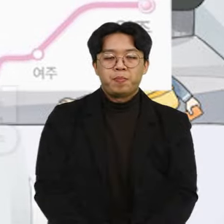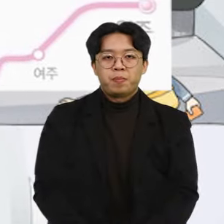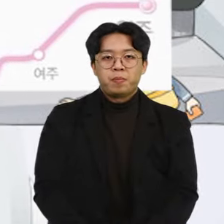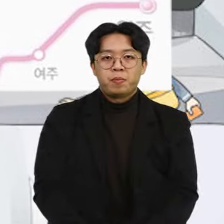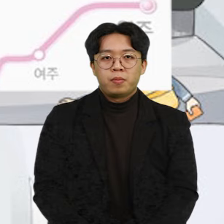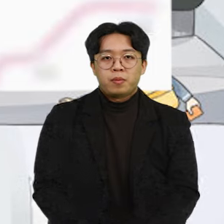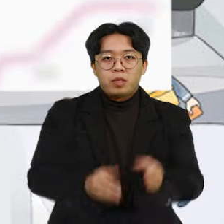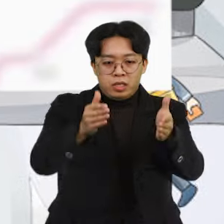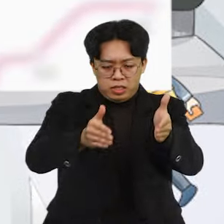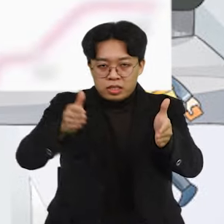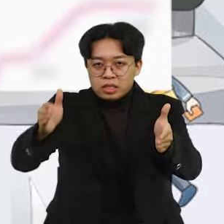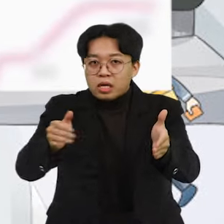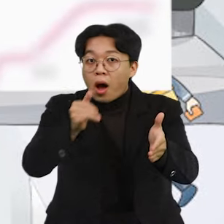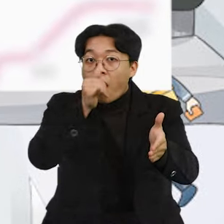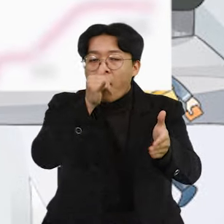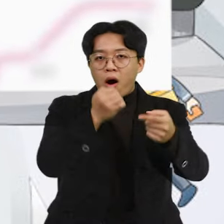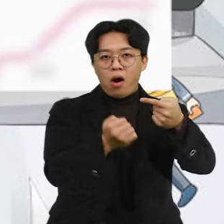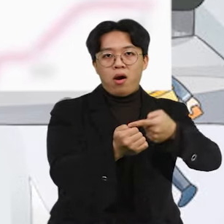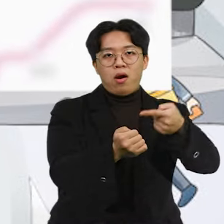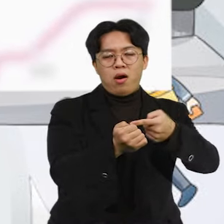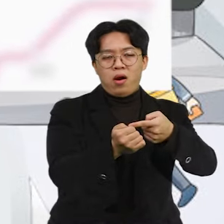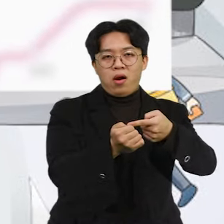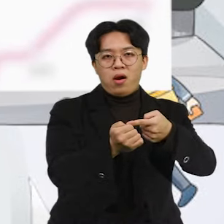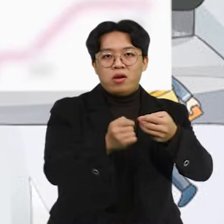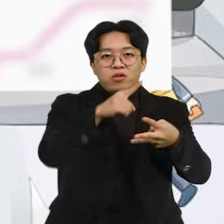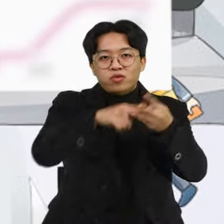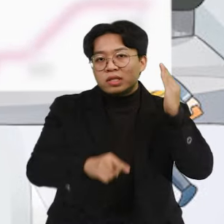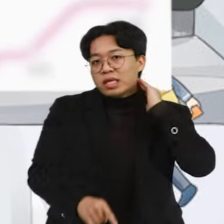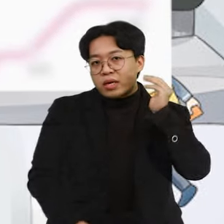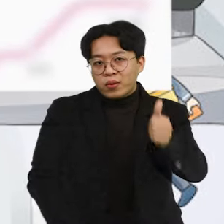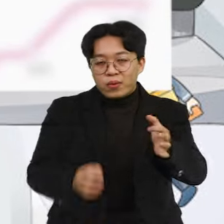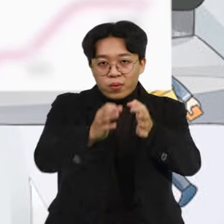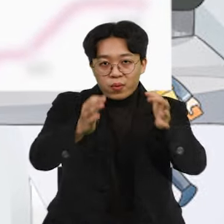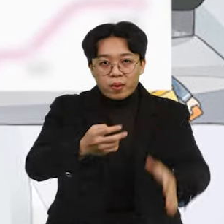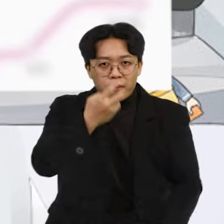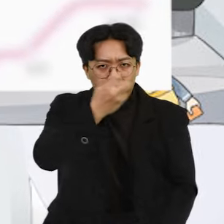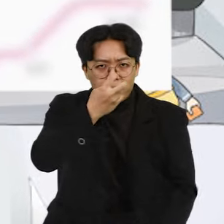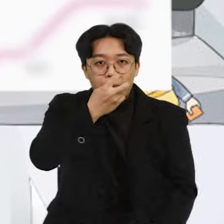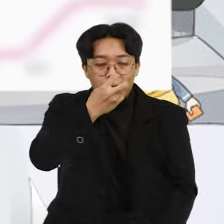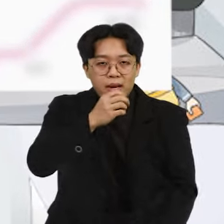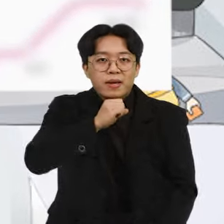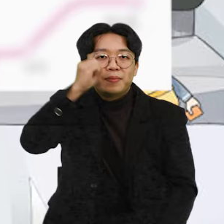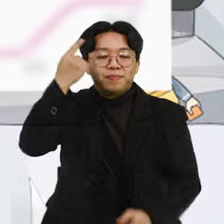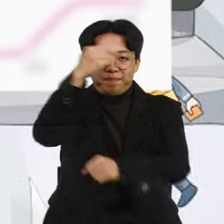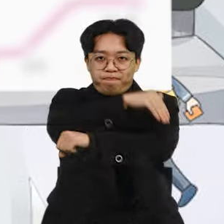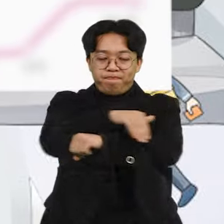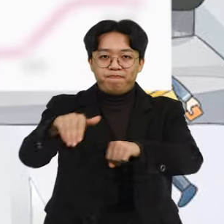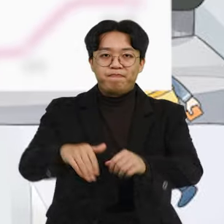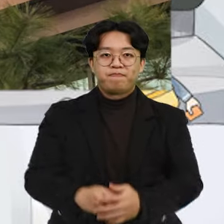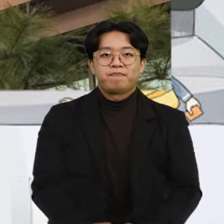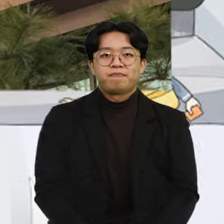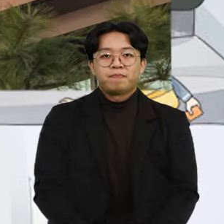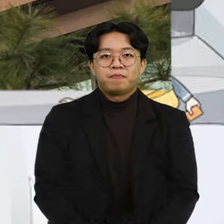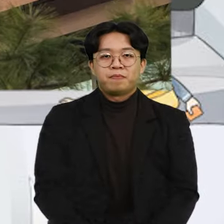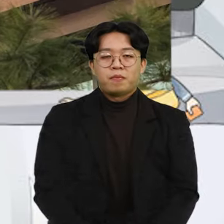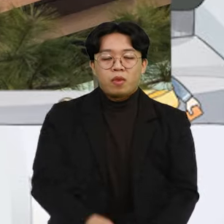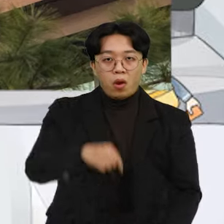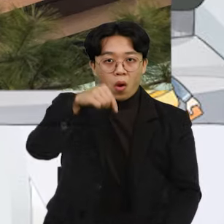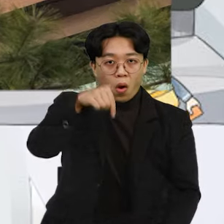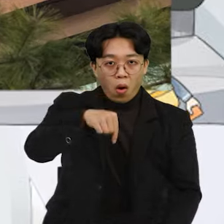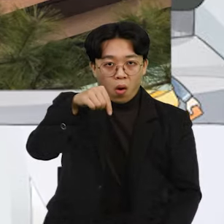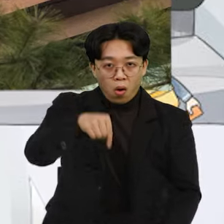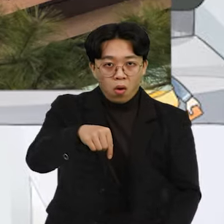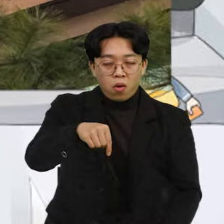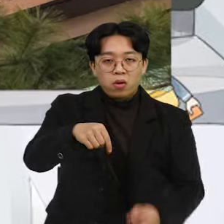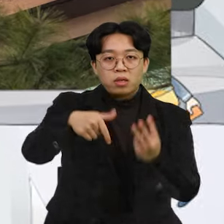되는데요. 그중 1단계 노선은 대통령 임기 내 예비 타당성 조사와 통과까지 추진할 계획입니다. 그동안